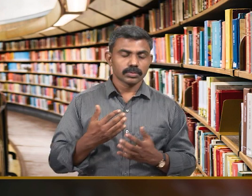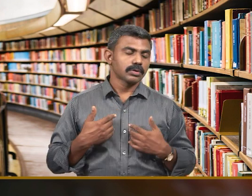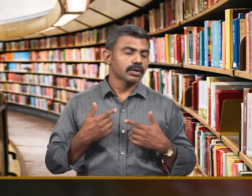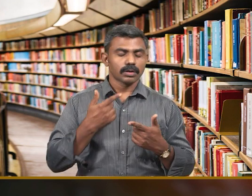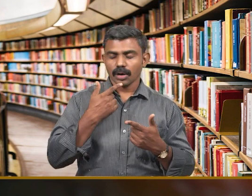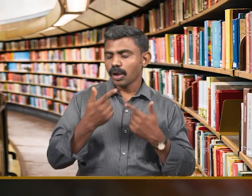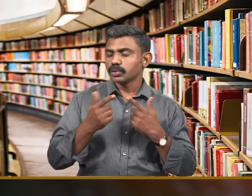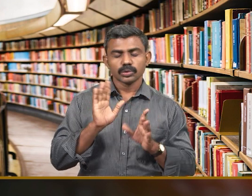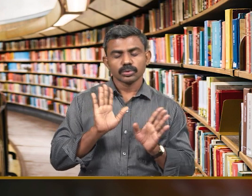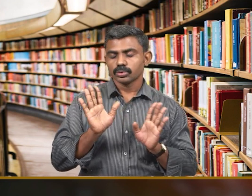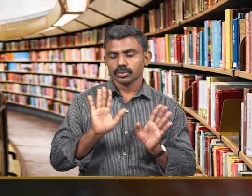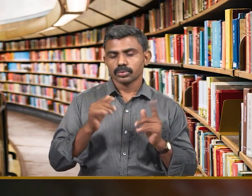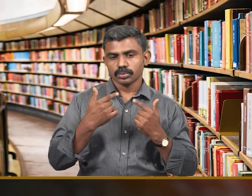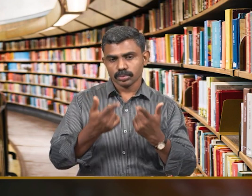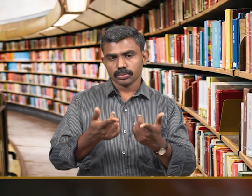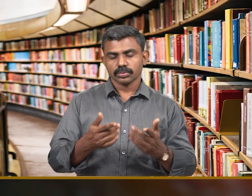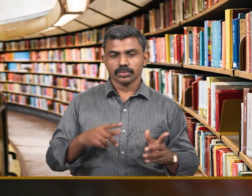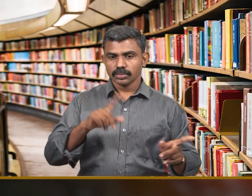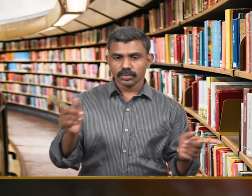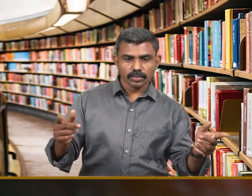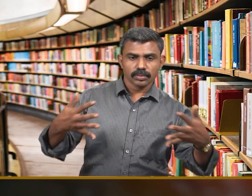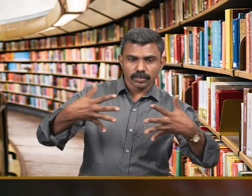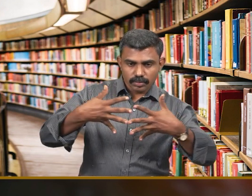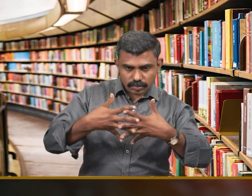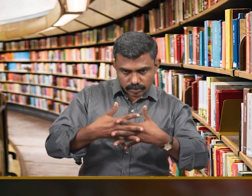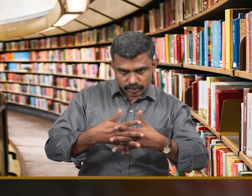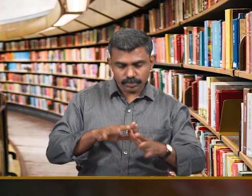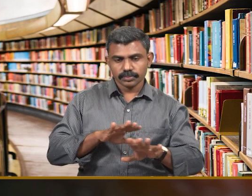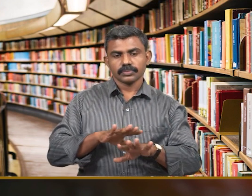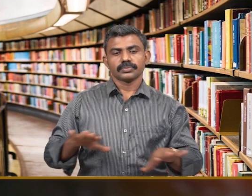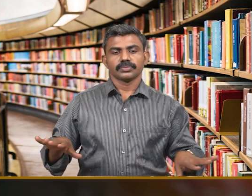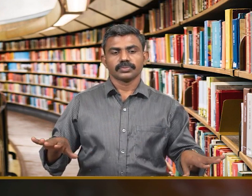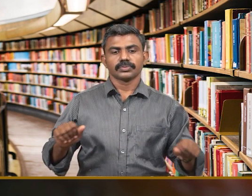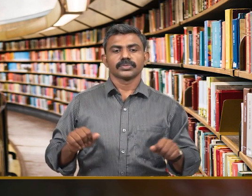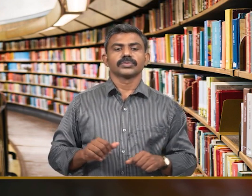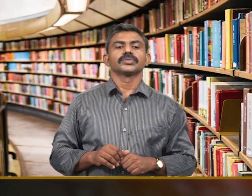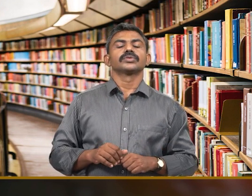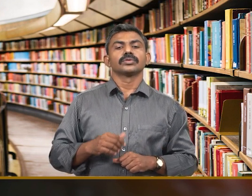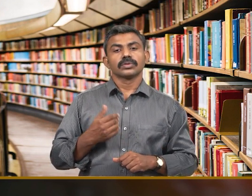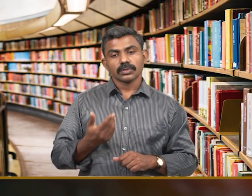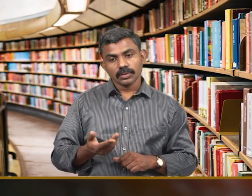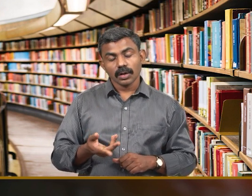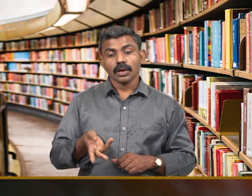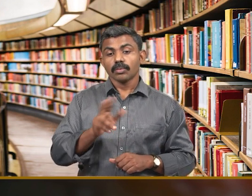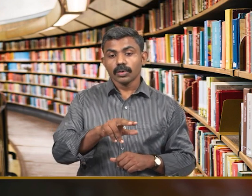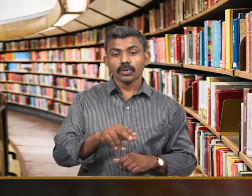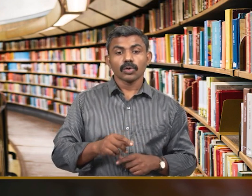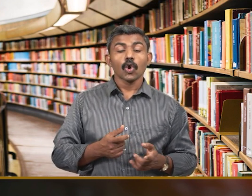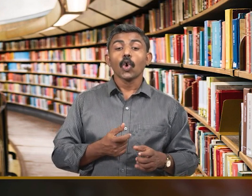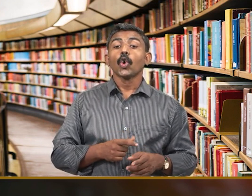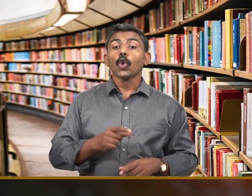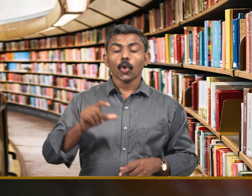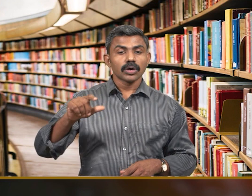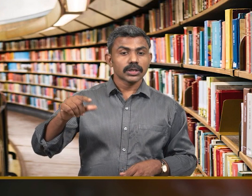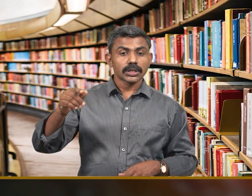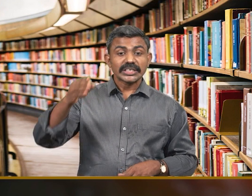எங்கேயும் வெளியில் நான் சொல்ல மாட்டேன் அப்படின்னு சொன்னதால் ரெண்டு பேருமே ஒரு சுமூகமான ஒரு உறவில் அவங்க வந்துடுறாங்க. சரி அது மட்டும் இல்லாமல் ரோமானிய கத்தோலிக்க